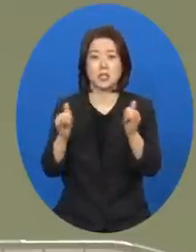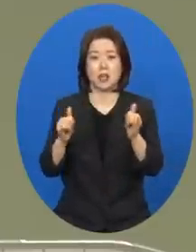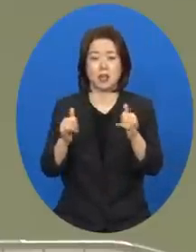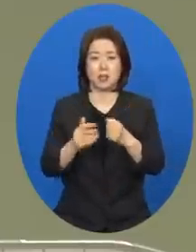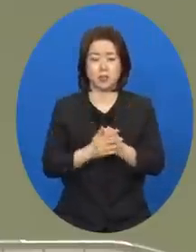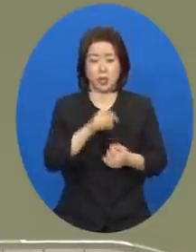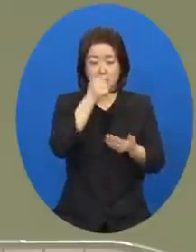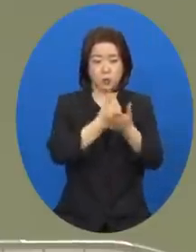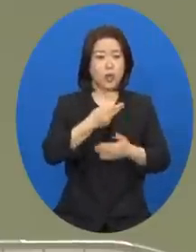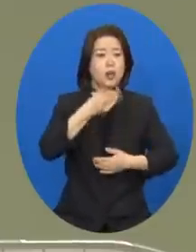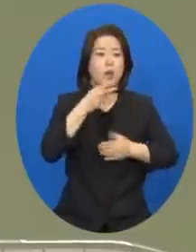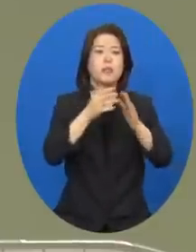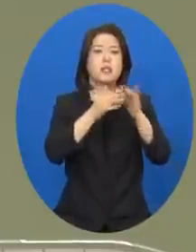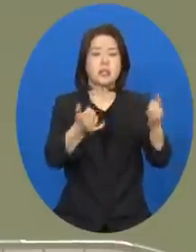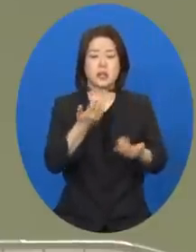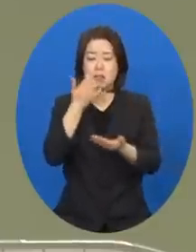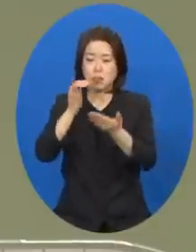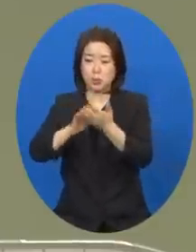자가 돌로 치라.